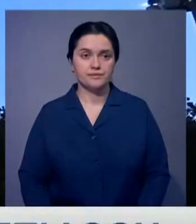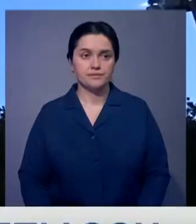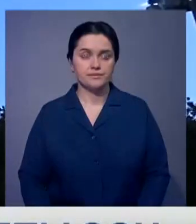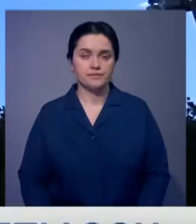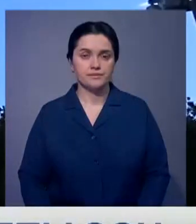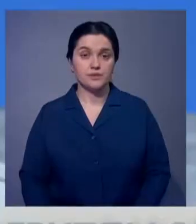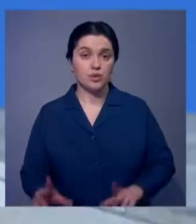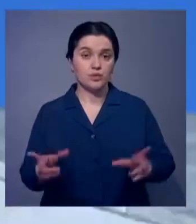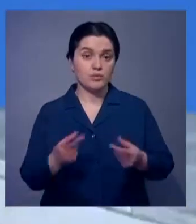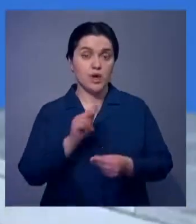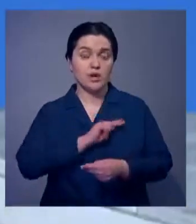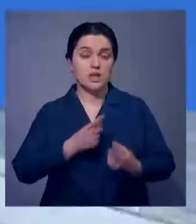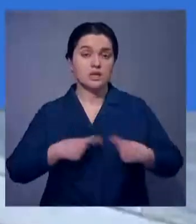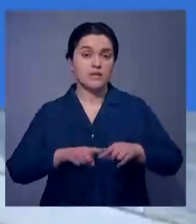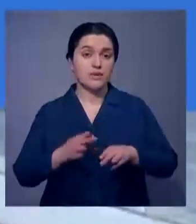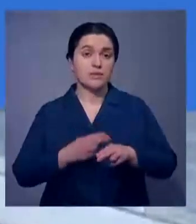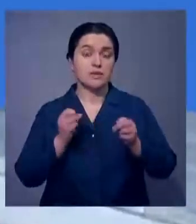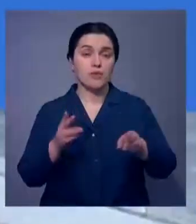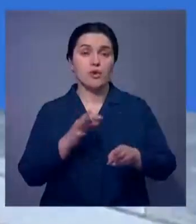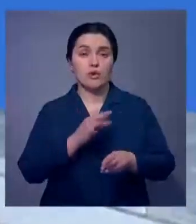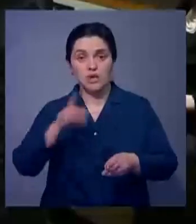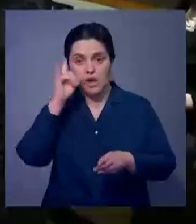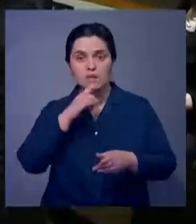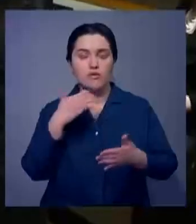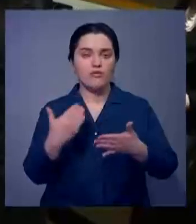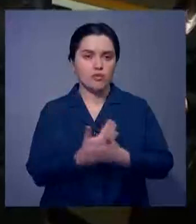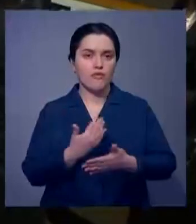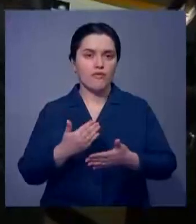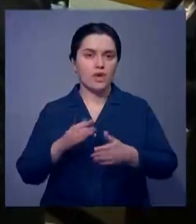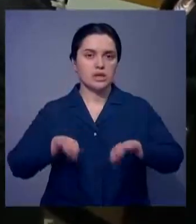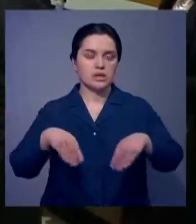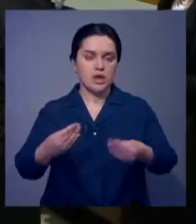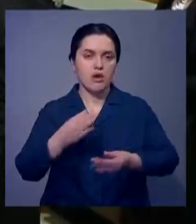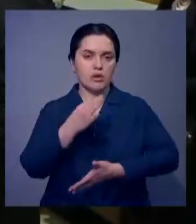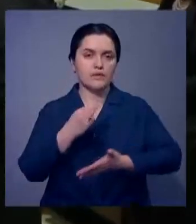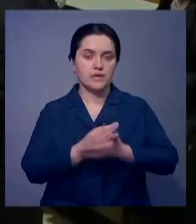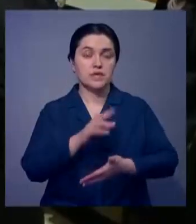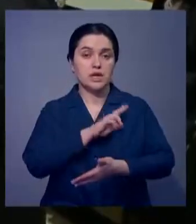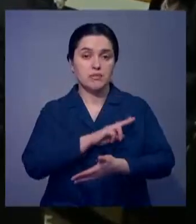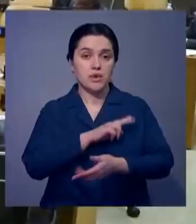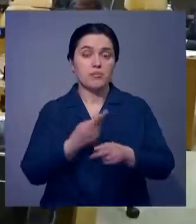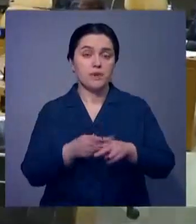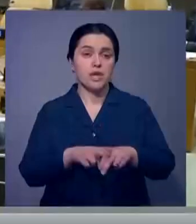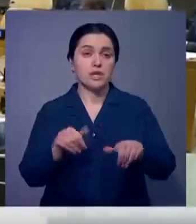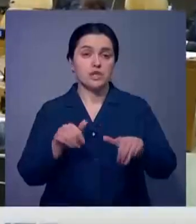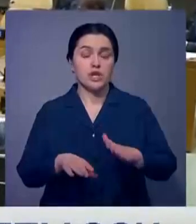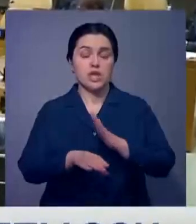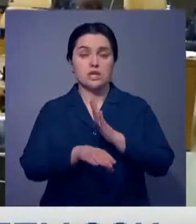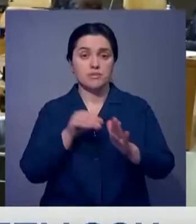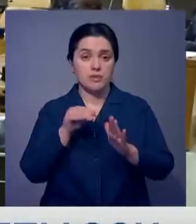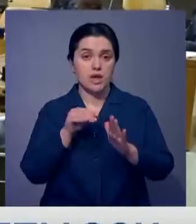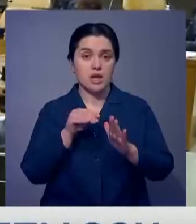После успешной работы в Совете Безопасности ООН Казахстану вновь доверили ответственную миссию. Единогласно приняв решение об избрании нашей